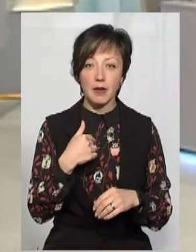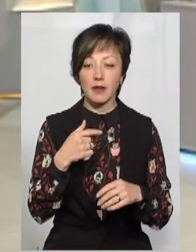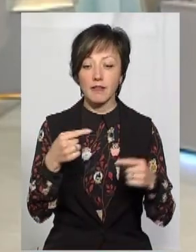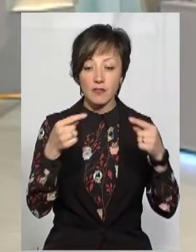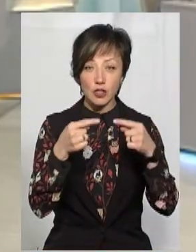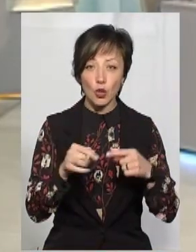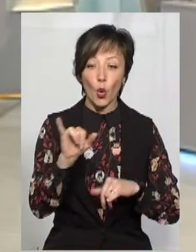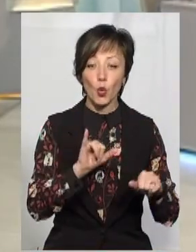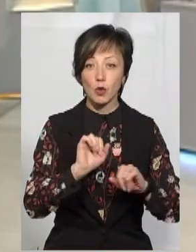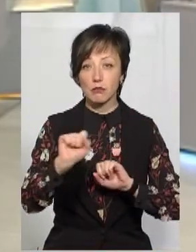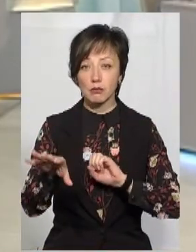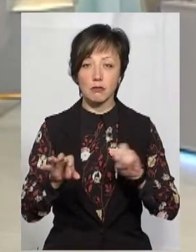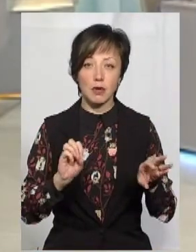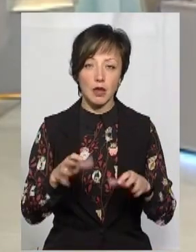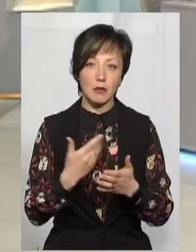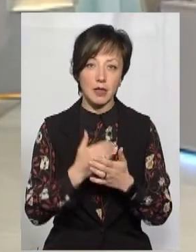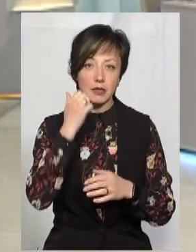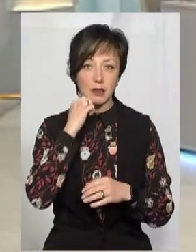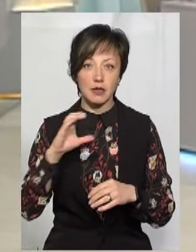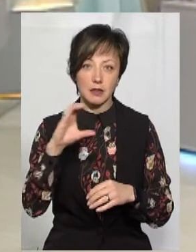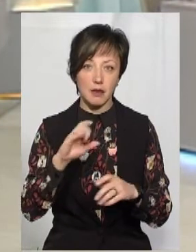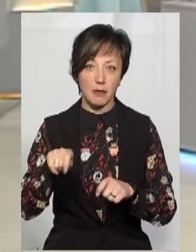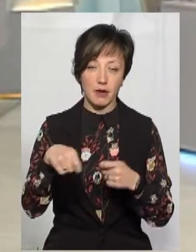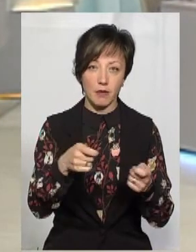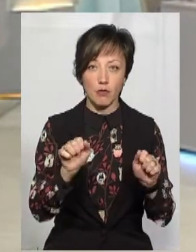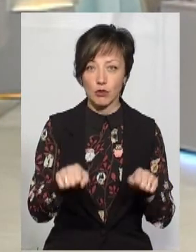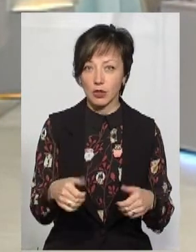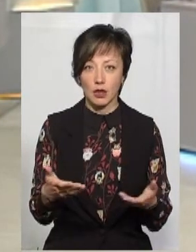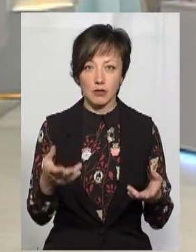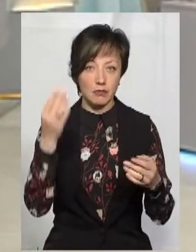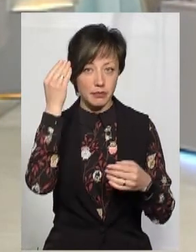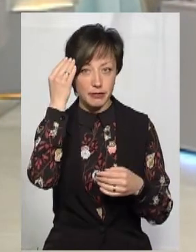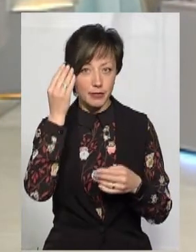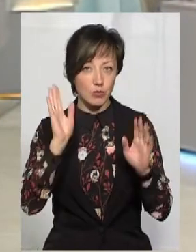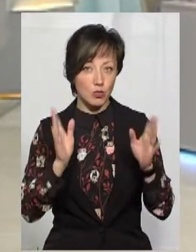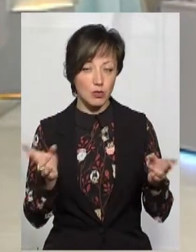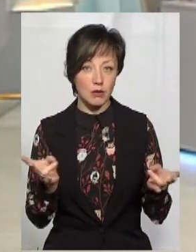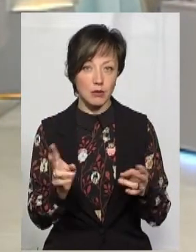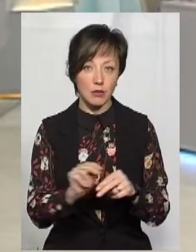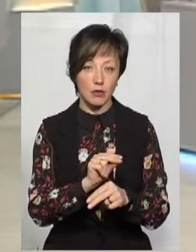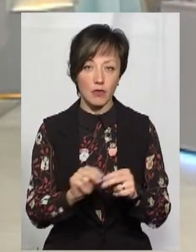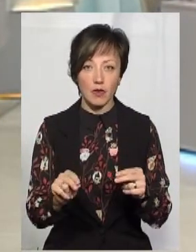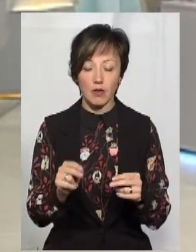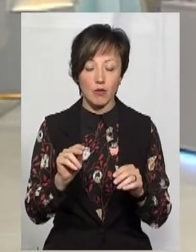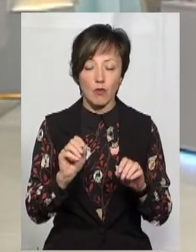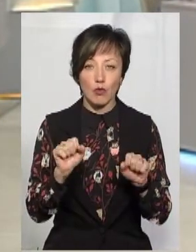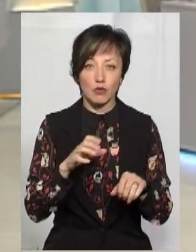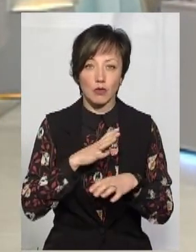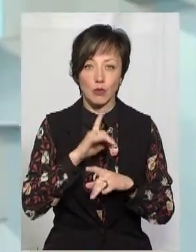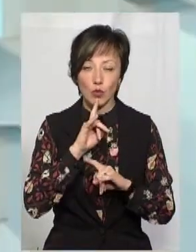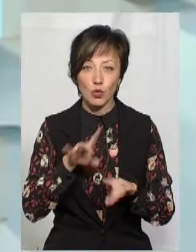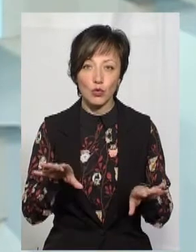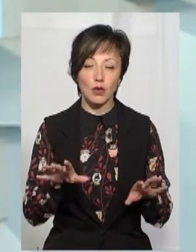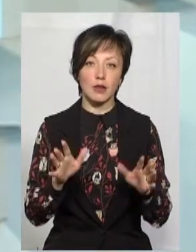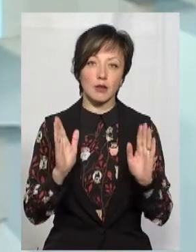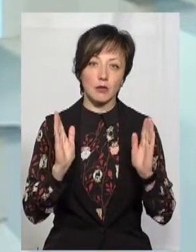що можна Старосинявську лікарню, наприклад, передавати, так, але чи будуть там лікуватися хворі на ковід, десь Бог не будуть, і в будь-якому